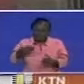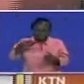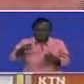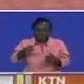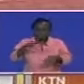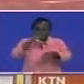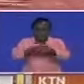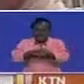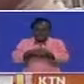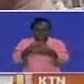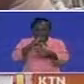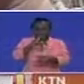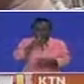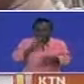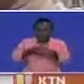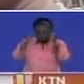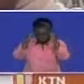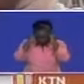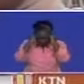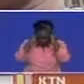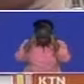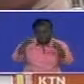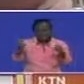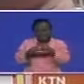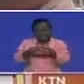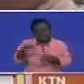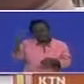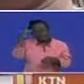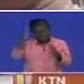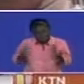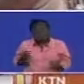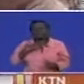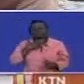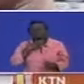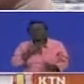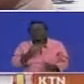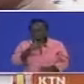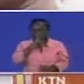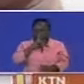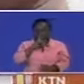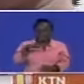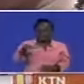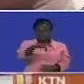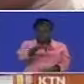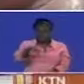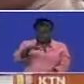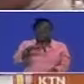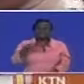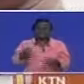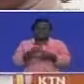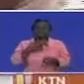utulivu wanaposoma hapa. Because the student wants to have a quiet environment, you want to